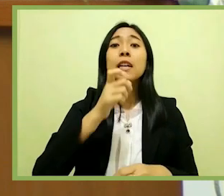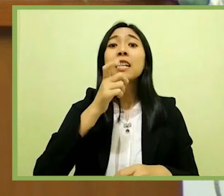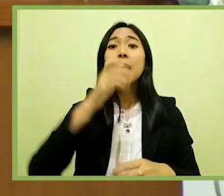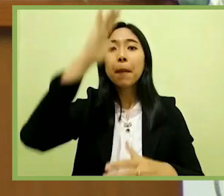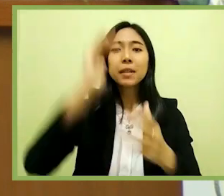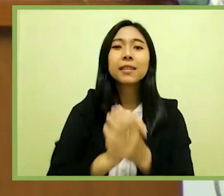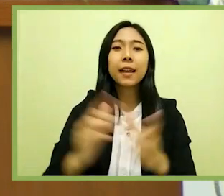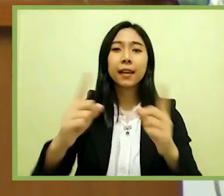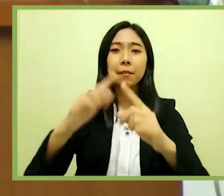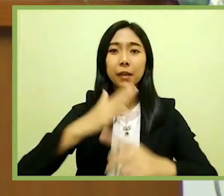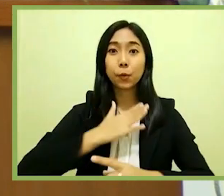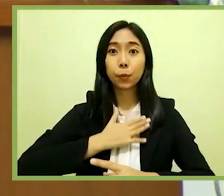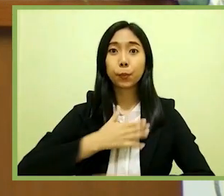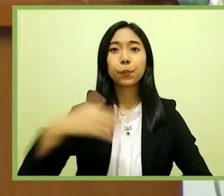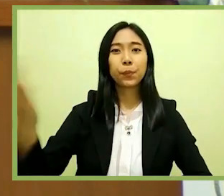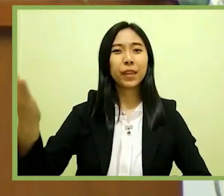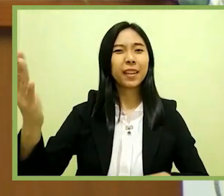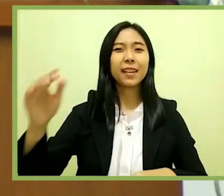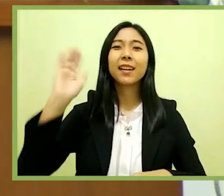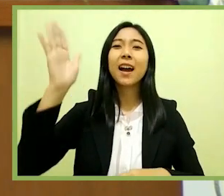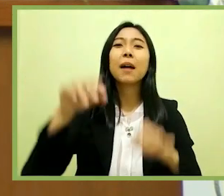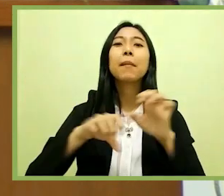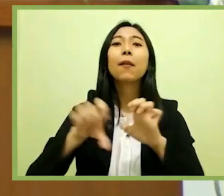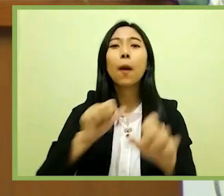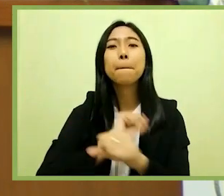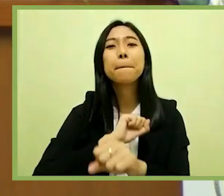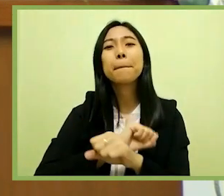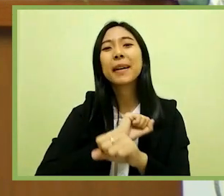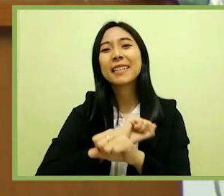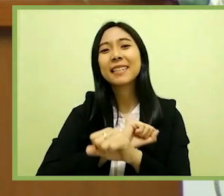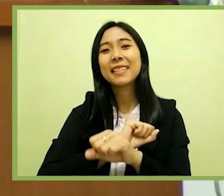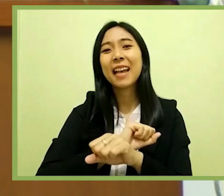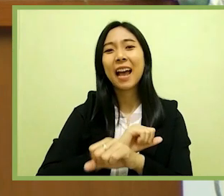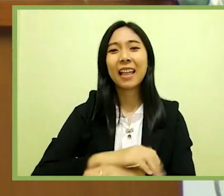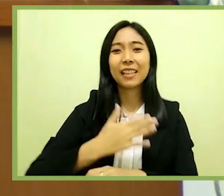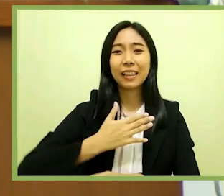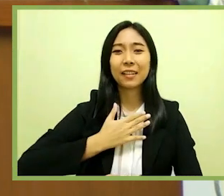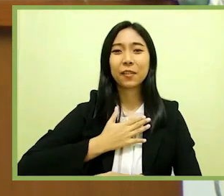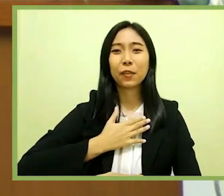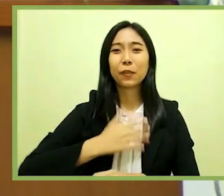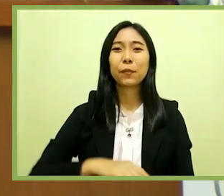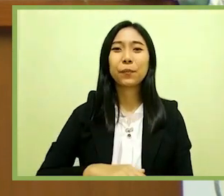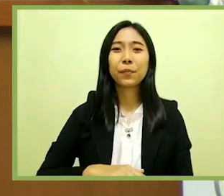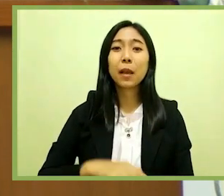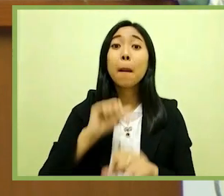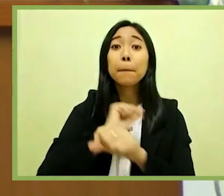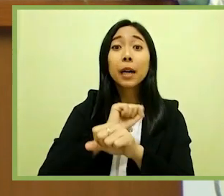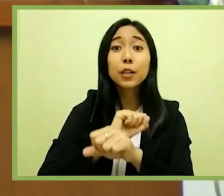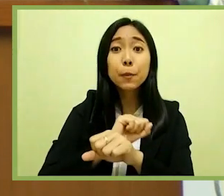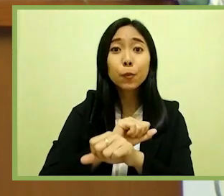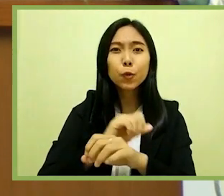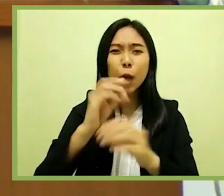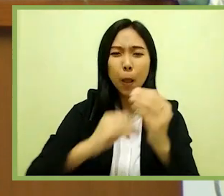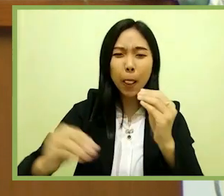kepadaku, ia akan melakukan juga pekerjaan-pekerjaan yang aku lakukan, bahkan pekerjaan-pekerjaan yang lebih